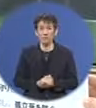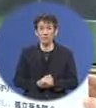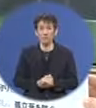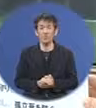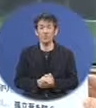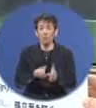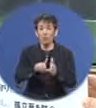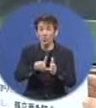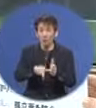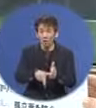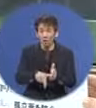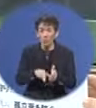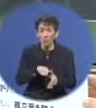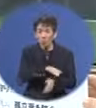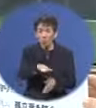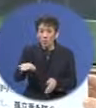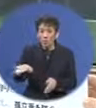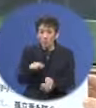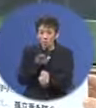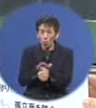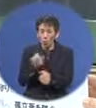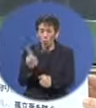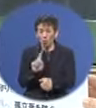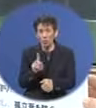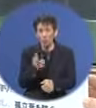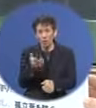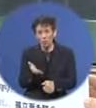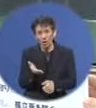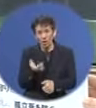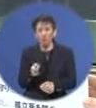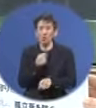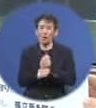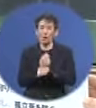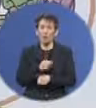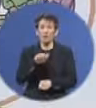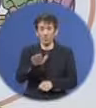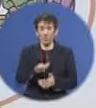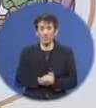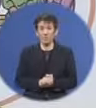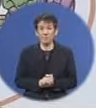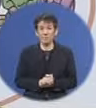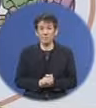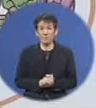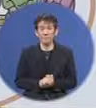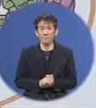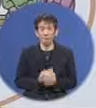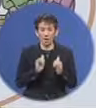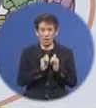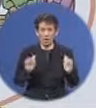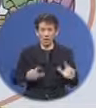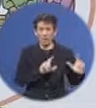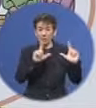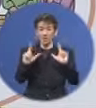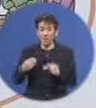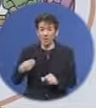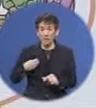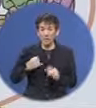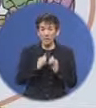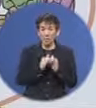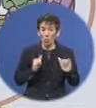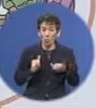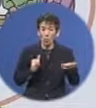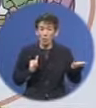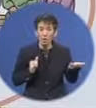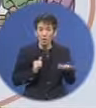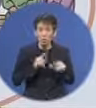するとそういうところをどうするか、これはものすごい大変です。それで、民生委員の方とかね、そういう方を